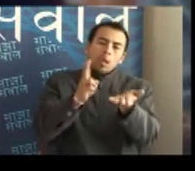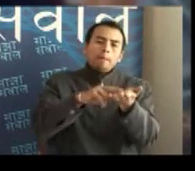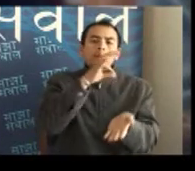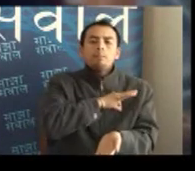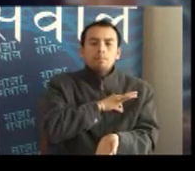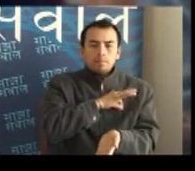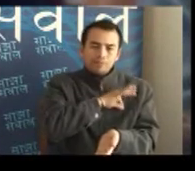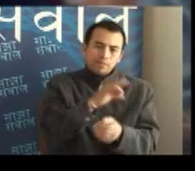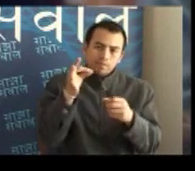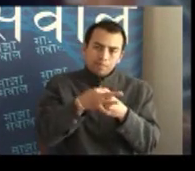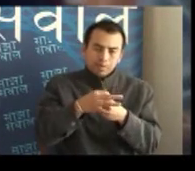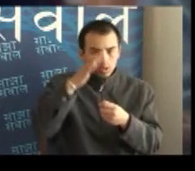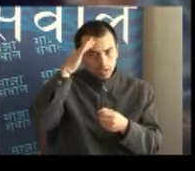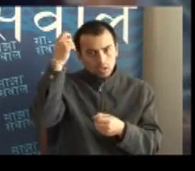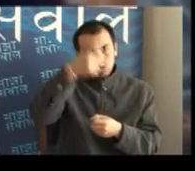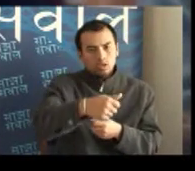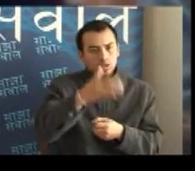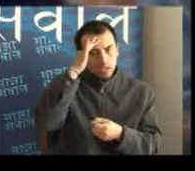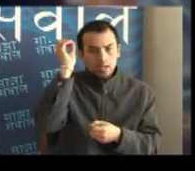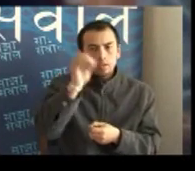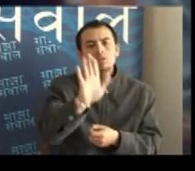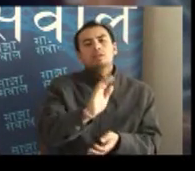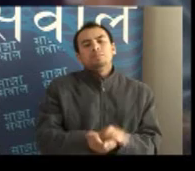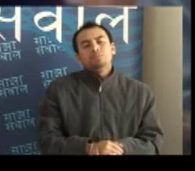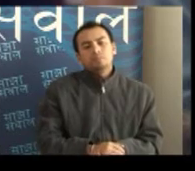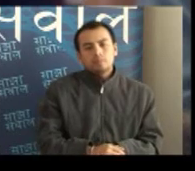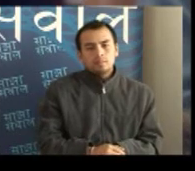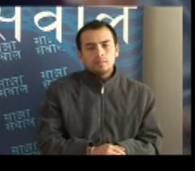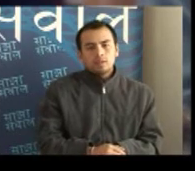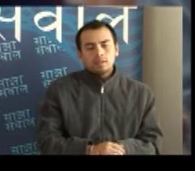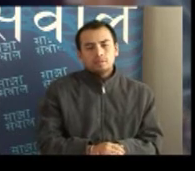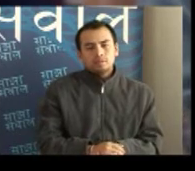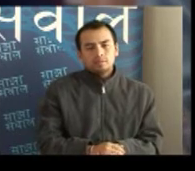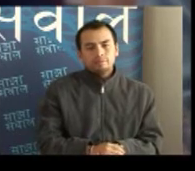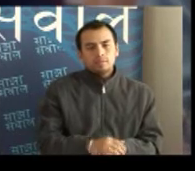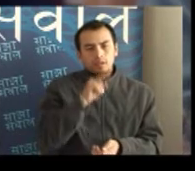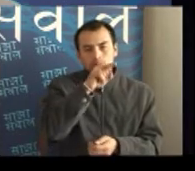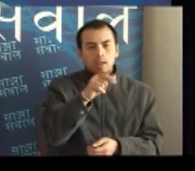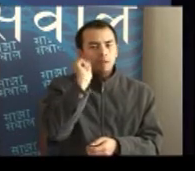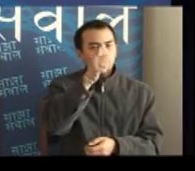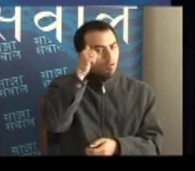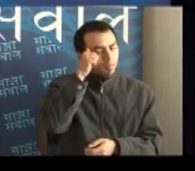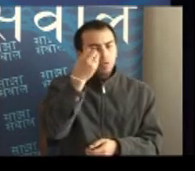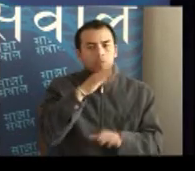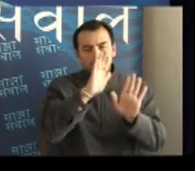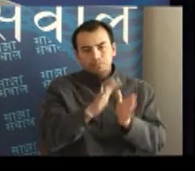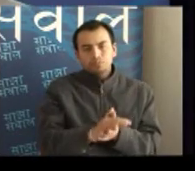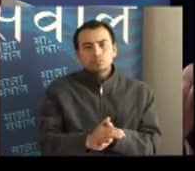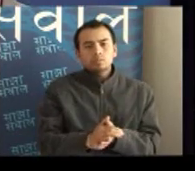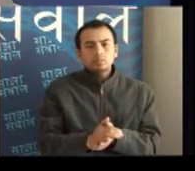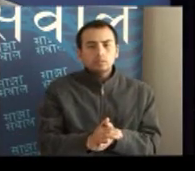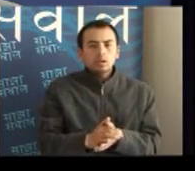भत्ता शुद्ध राज्यले दिन्छ, सरकारले दिन्छ। हस् तपाईँले आफ्नो अनुभव सुनाइदिनु भयो,